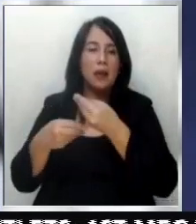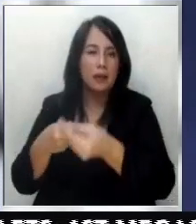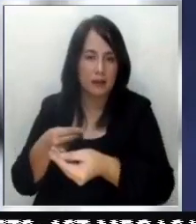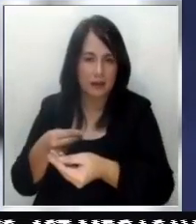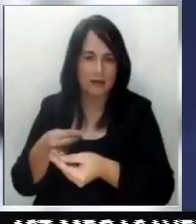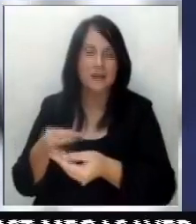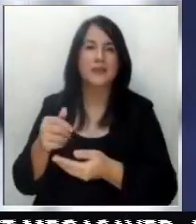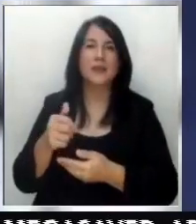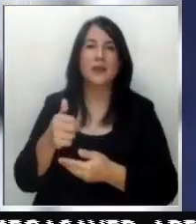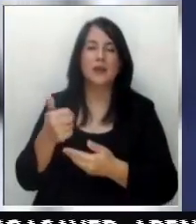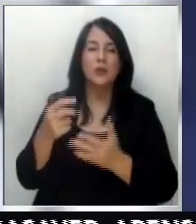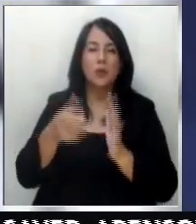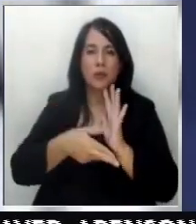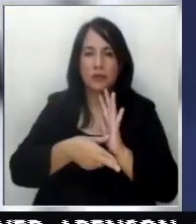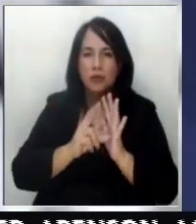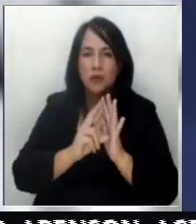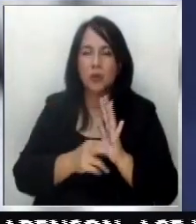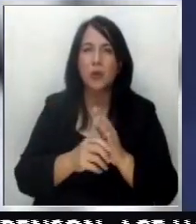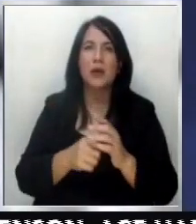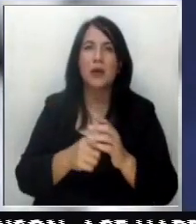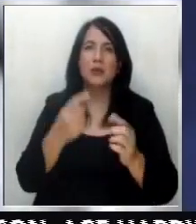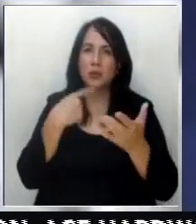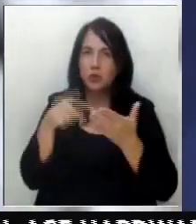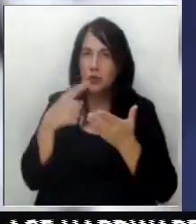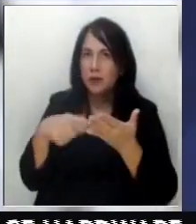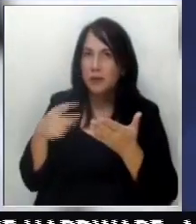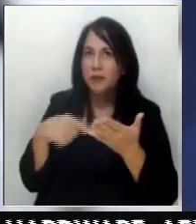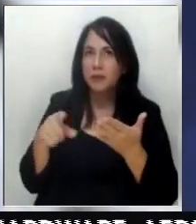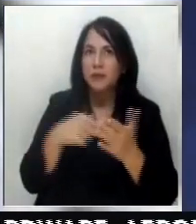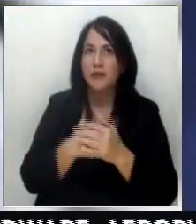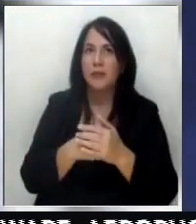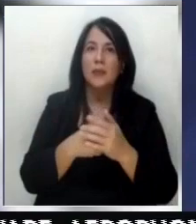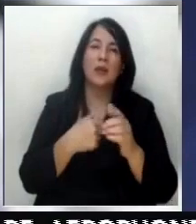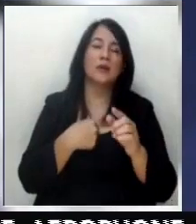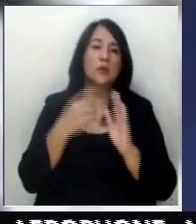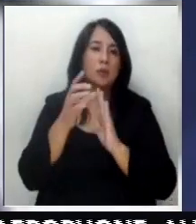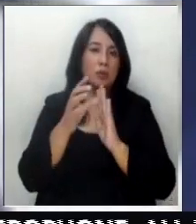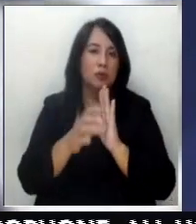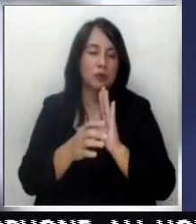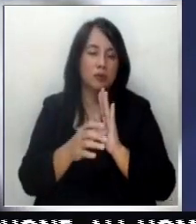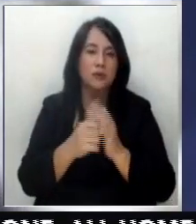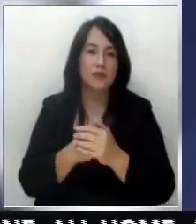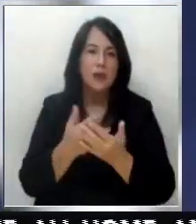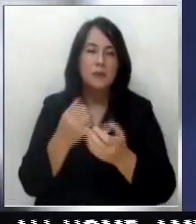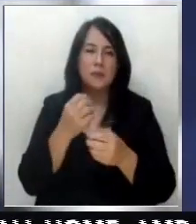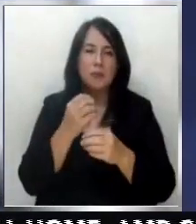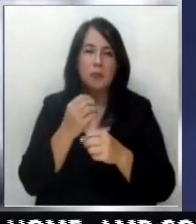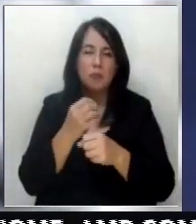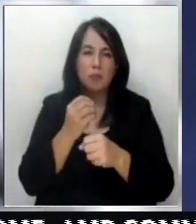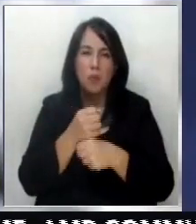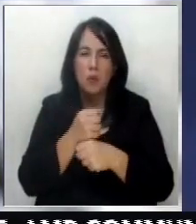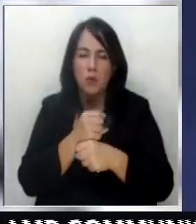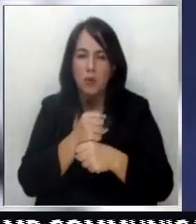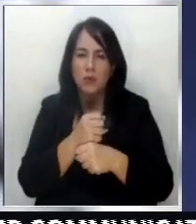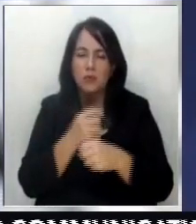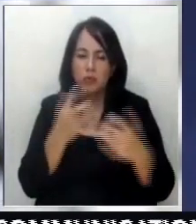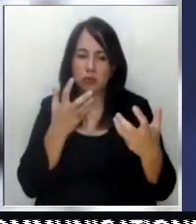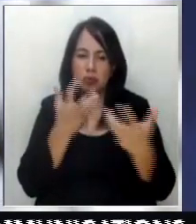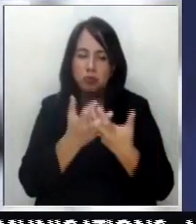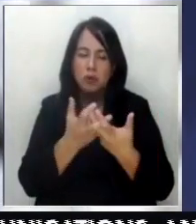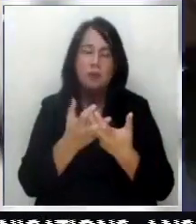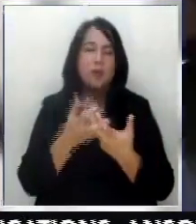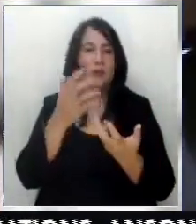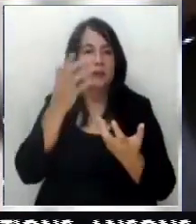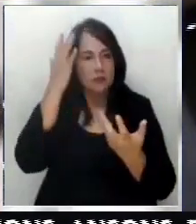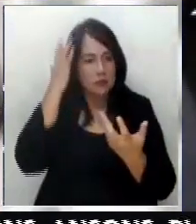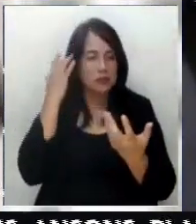to review and revisit the 87 Constitution and make it more attuned and sensitive and responsive to the